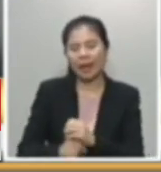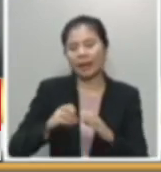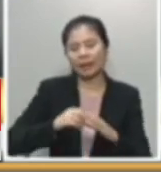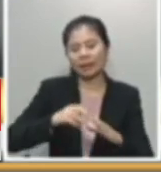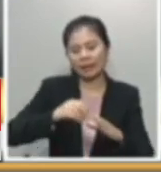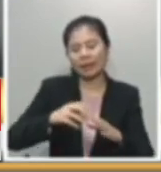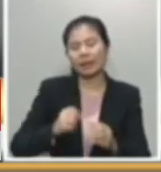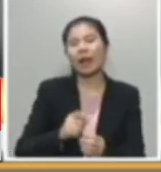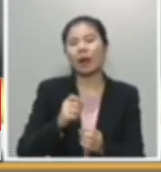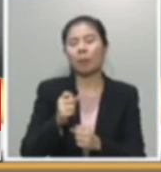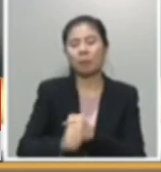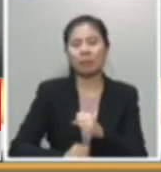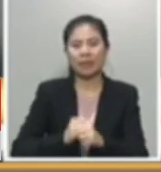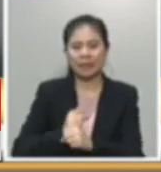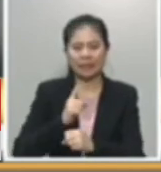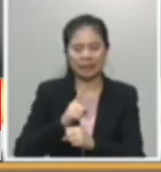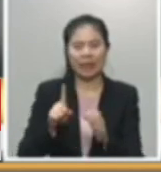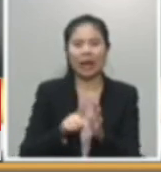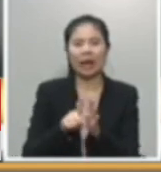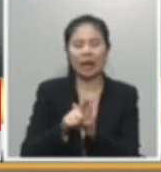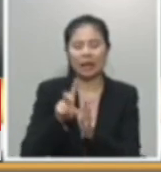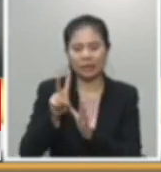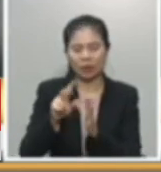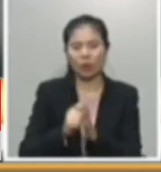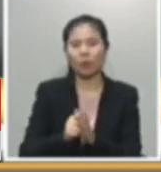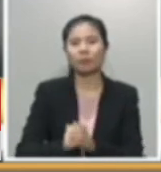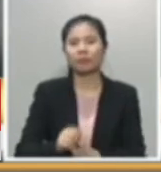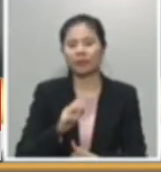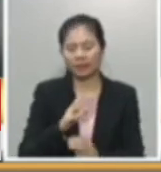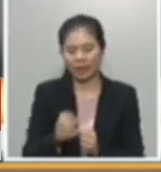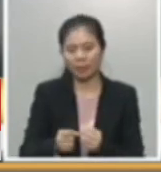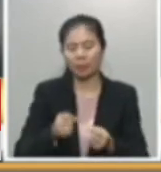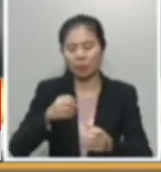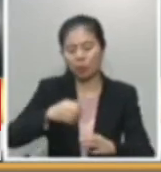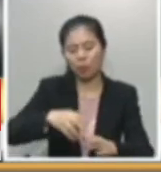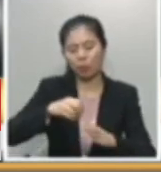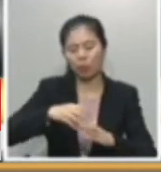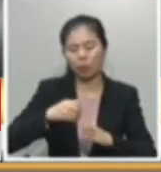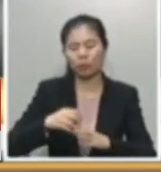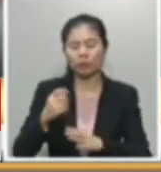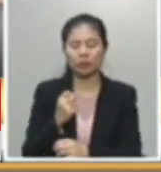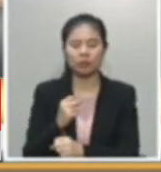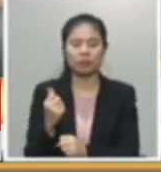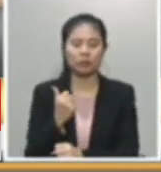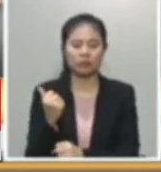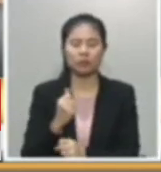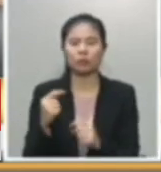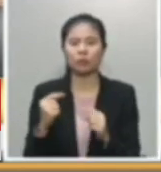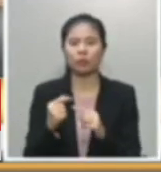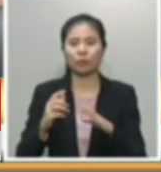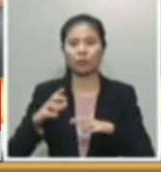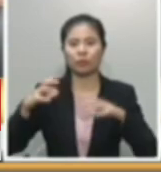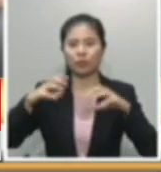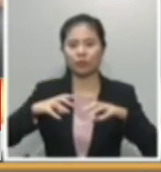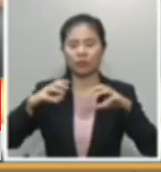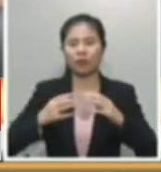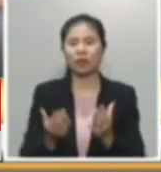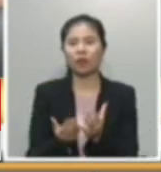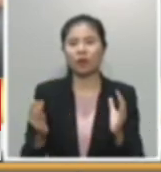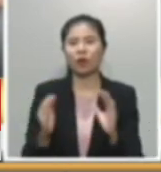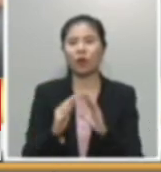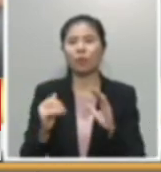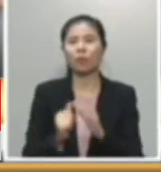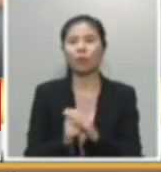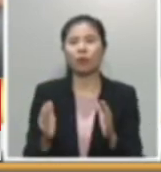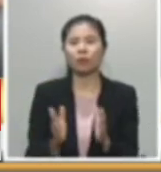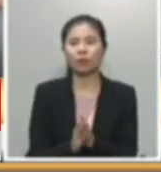ทำการเกษตรอื่นๆนอกฤดูฝนเพื่อเสริมสร้างรายได้ให้กับครอบครัวอยากอยู่กับครอบครัวพร้อมหน้า